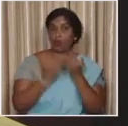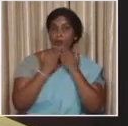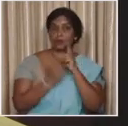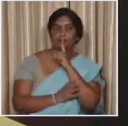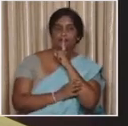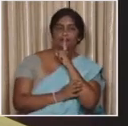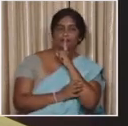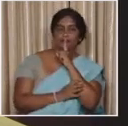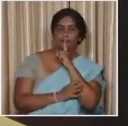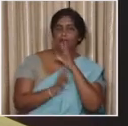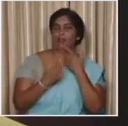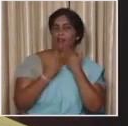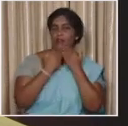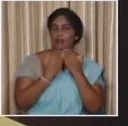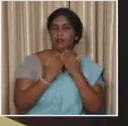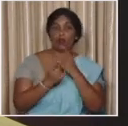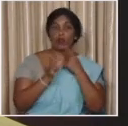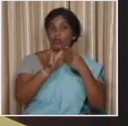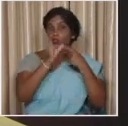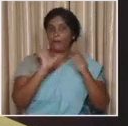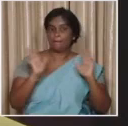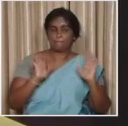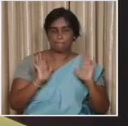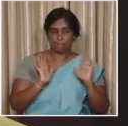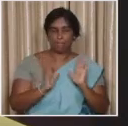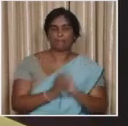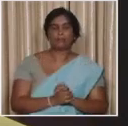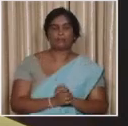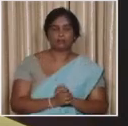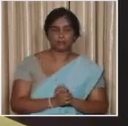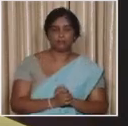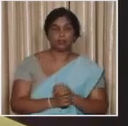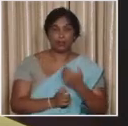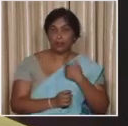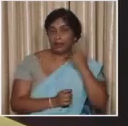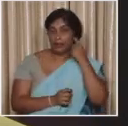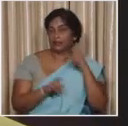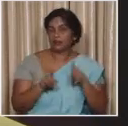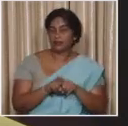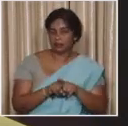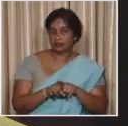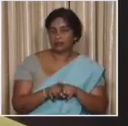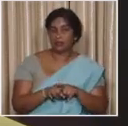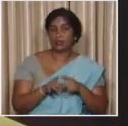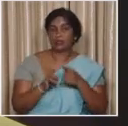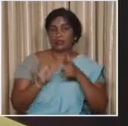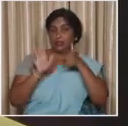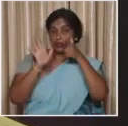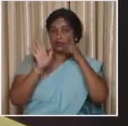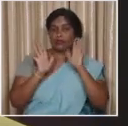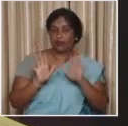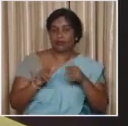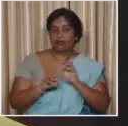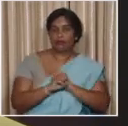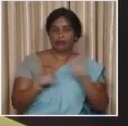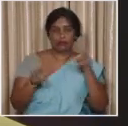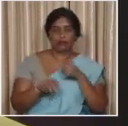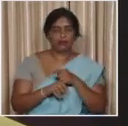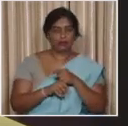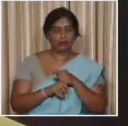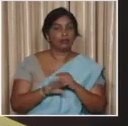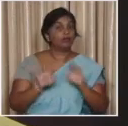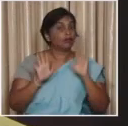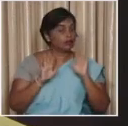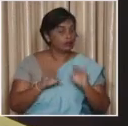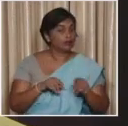දෙනවා උත්තර දෙන්න එපයි කියලා අපි හිතන විදිහට ඒ දැක්කේ රූප රාමු විතරයි දැන් එළියට අවිලා තියෙන්නේ